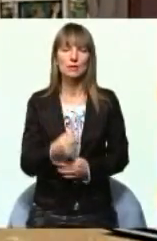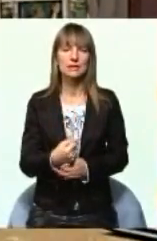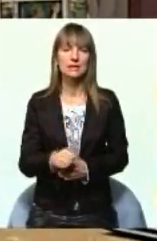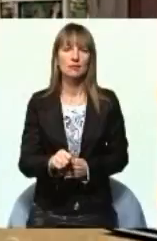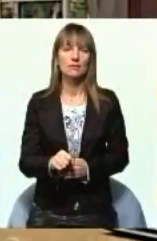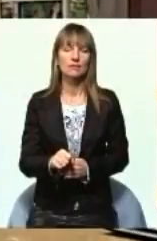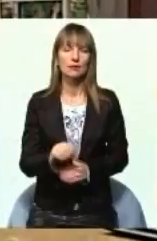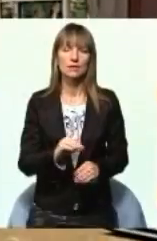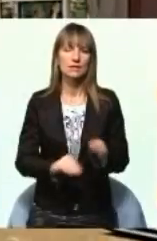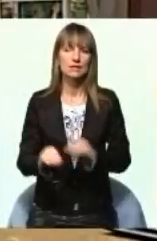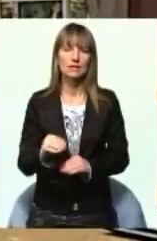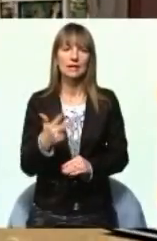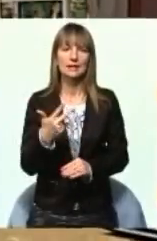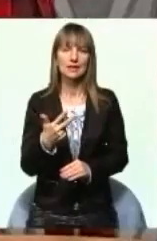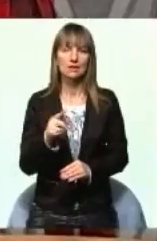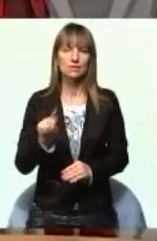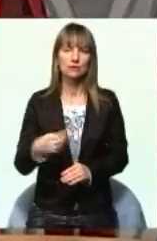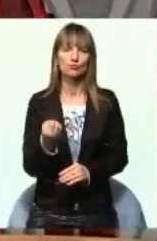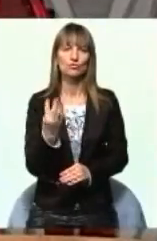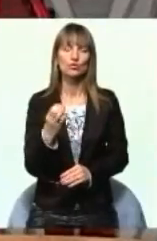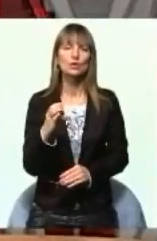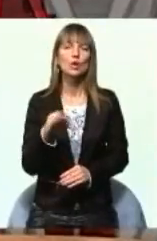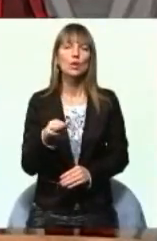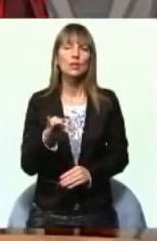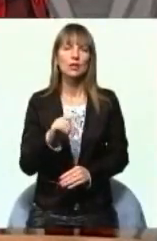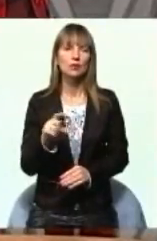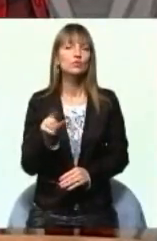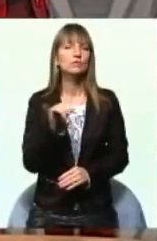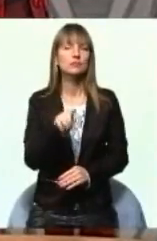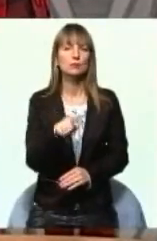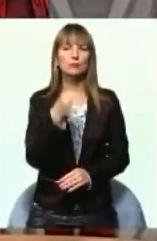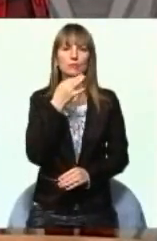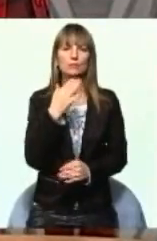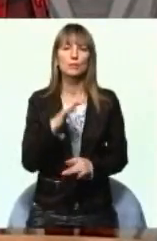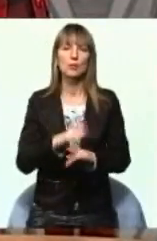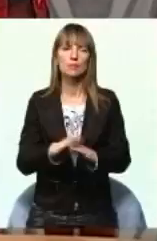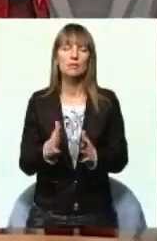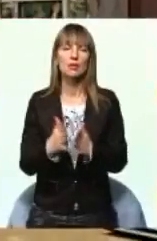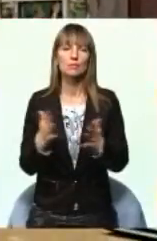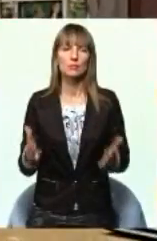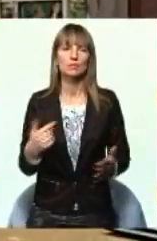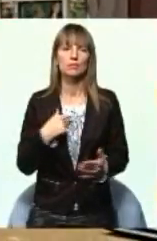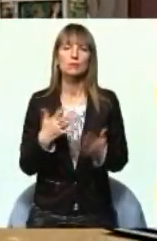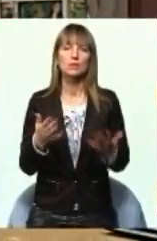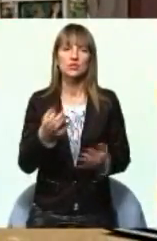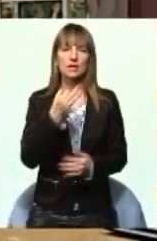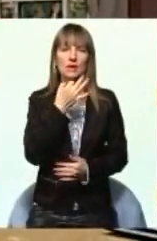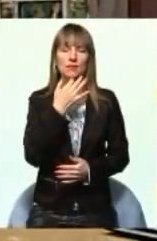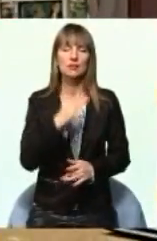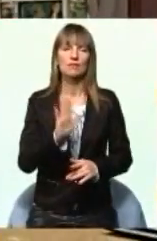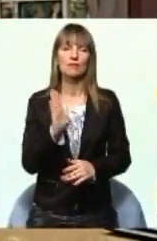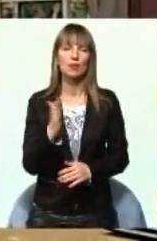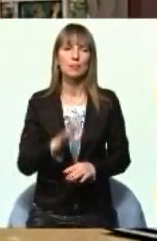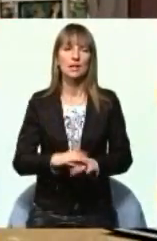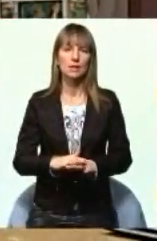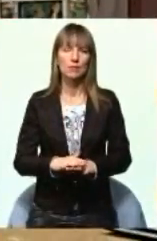составляет 3,14. А взагалі, что тебе подобається у математике найбільше? Мне больше всего нравятся в